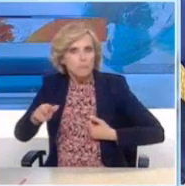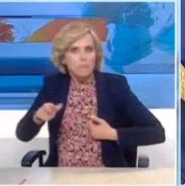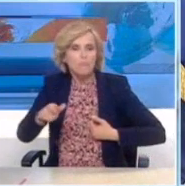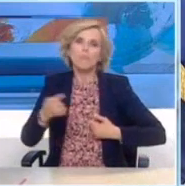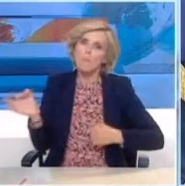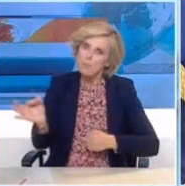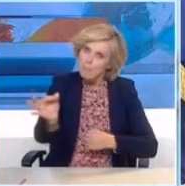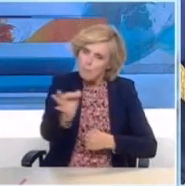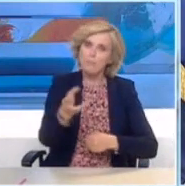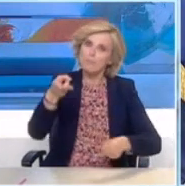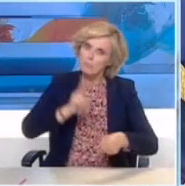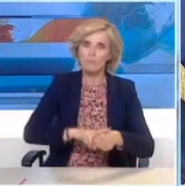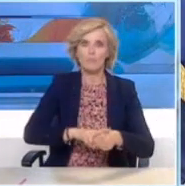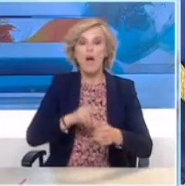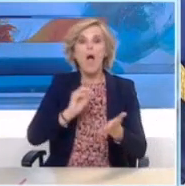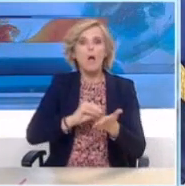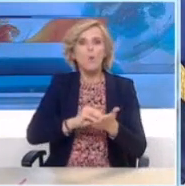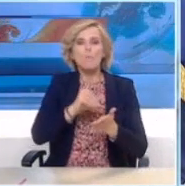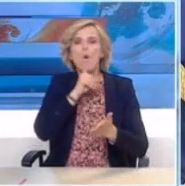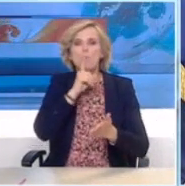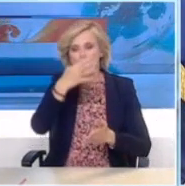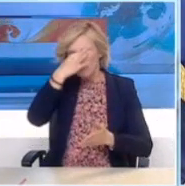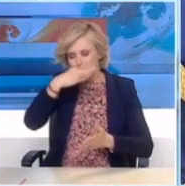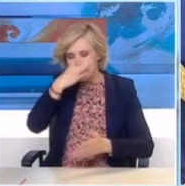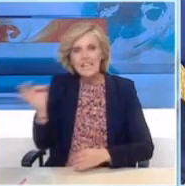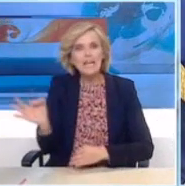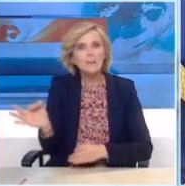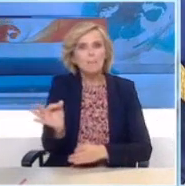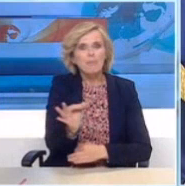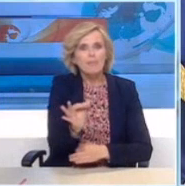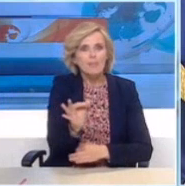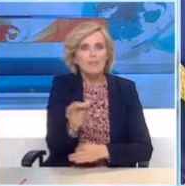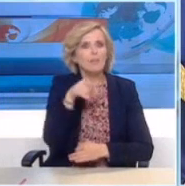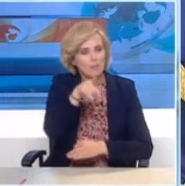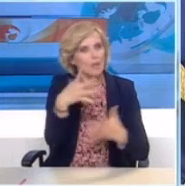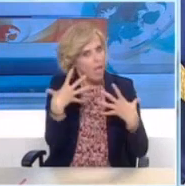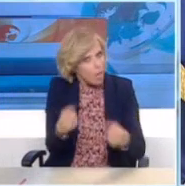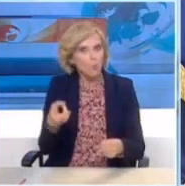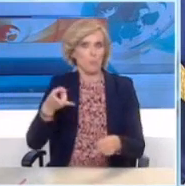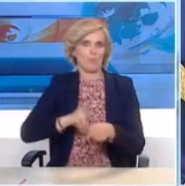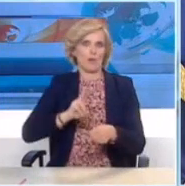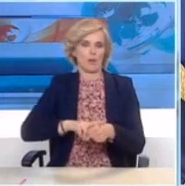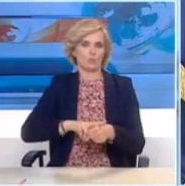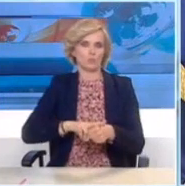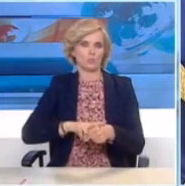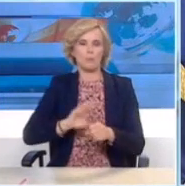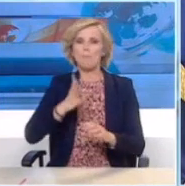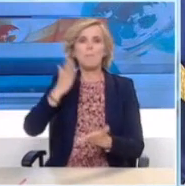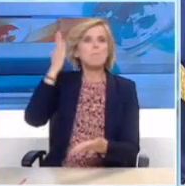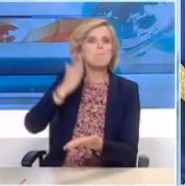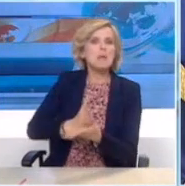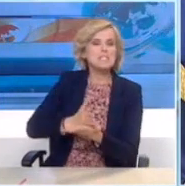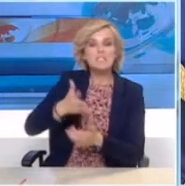ιδιαίτερα η πανδημική γρήπη τα πρώτα χρόνια της κυκλοφορίας στον πληθυσμό. Εάν παρακολουθήσει κανένας, θα δει με εξαιρετικό ενδιαφέρον η μέση ηλικία των